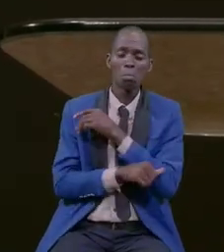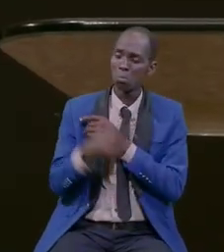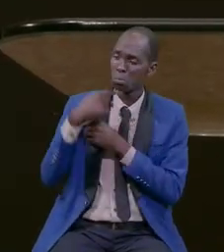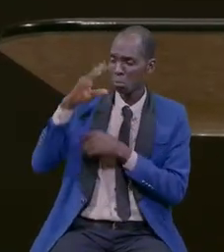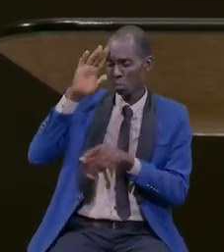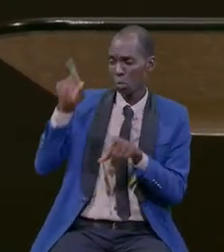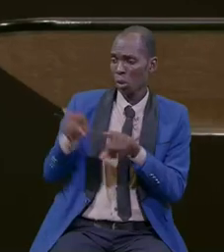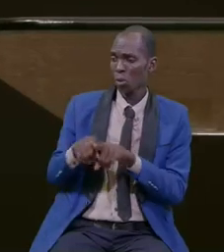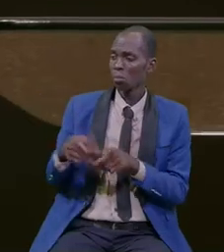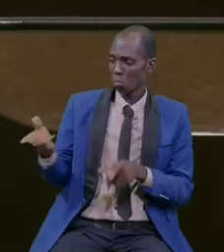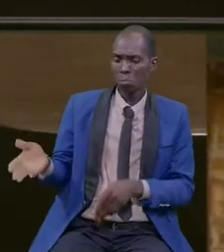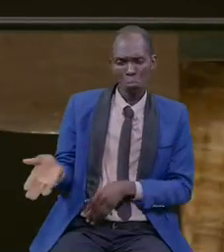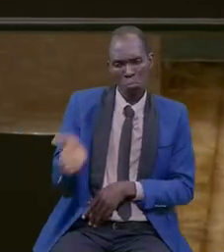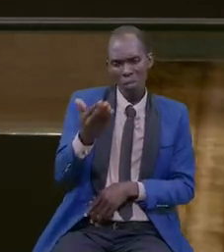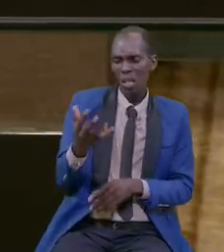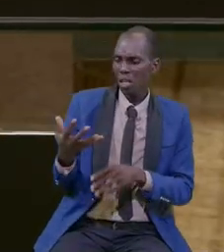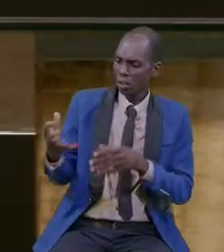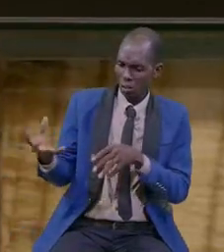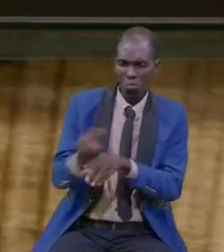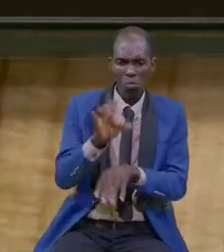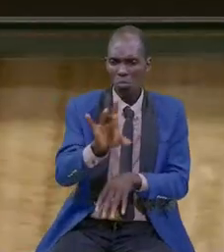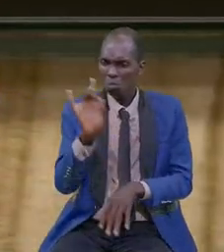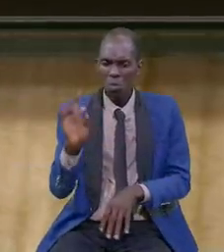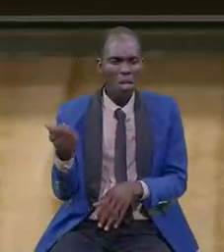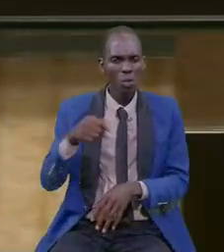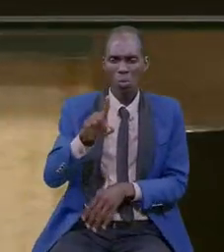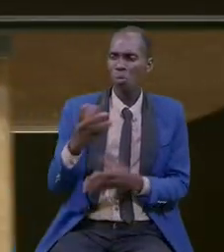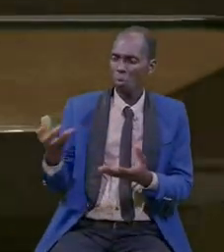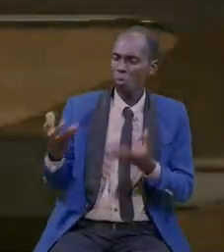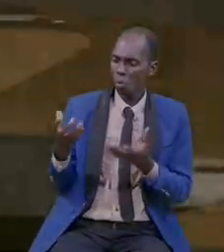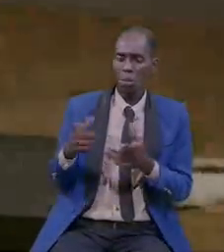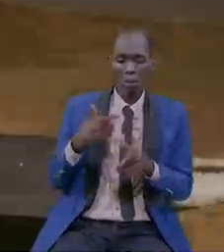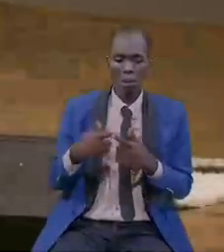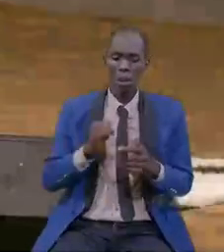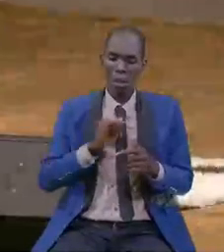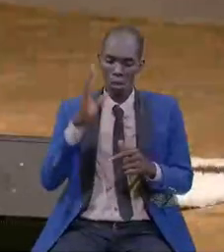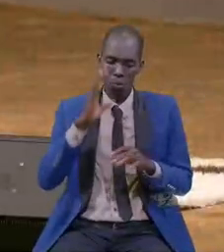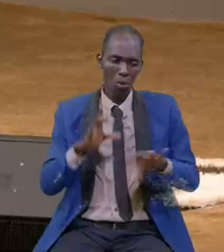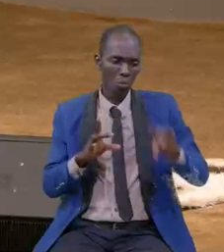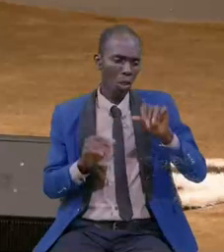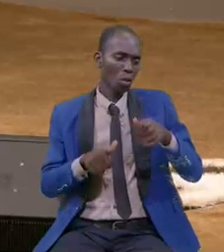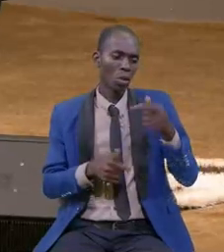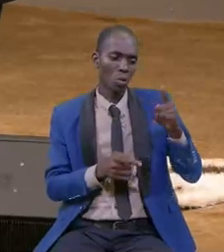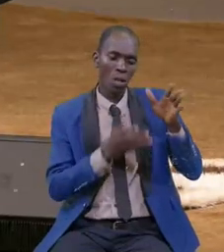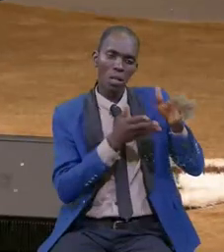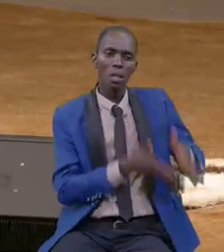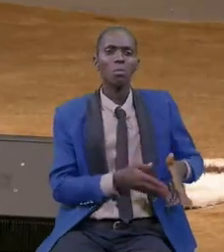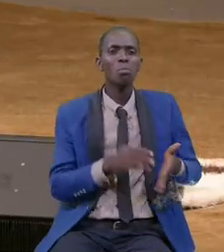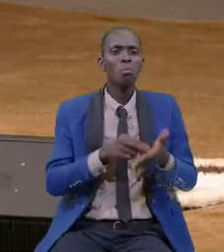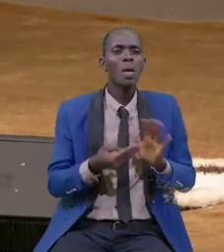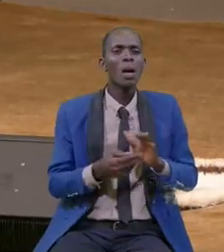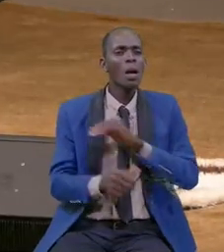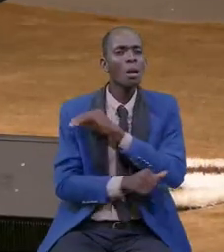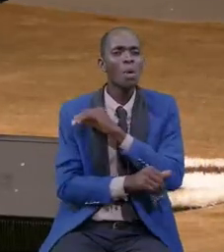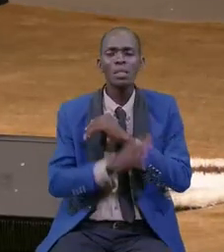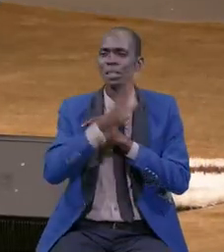prendre ce qui resterait puisqu'il avait la foi en Dieu il n'avait pas cru que c'est pas sa propre force sa ses